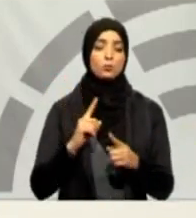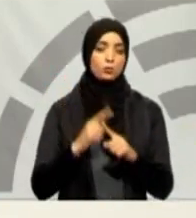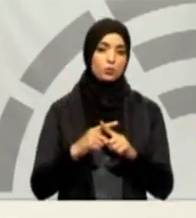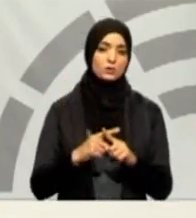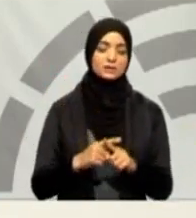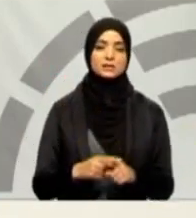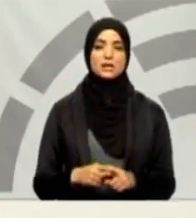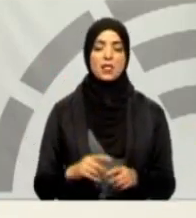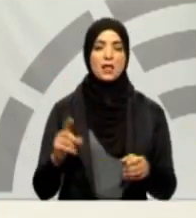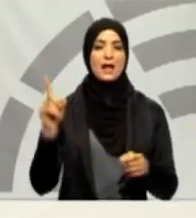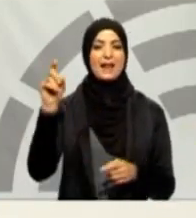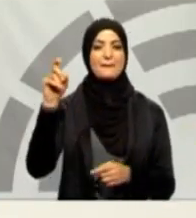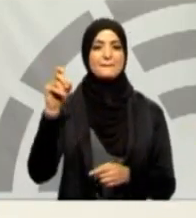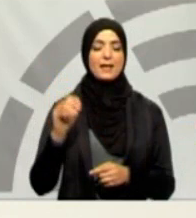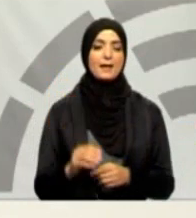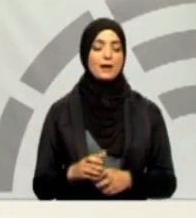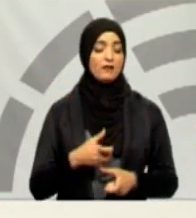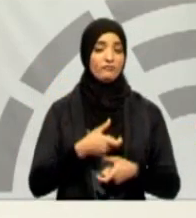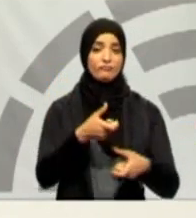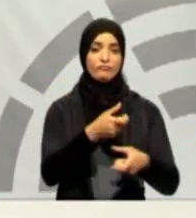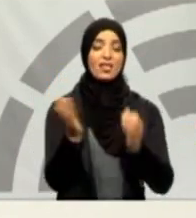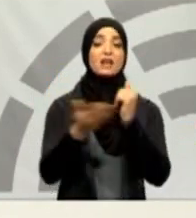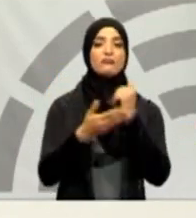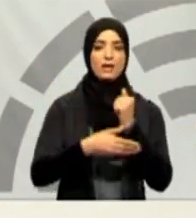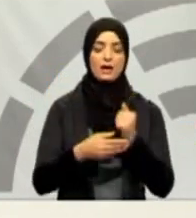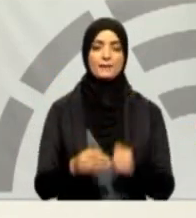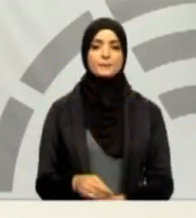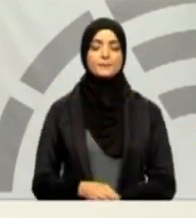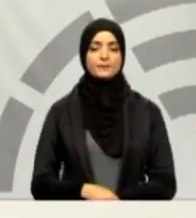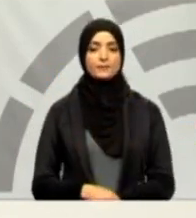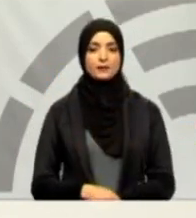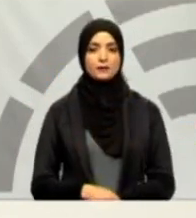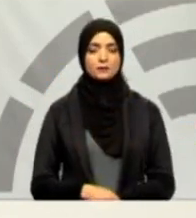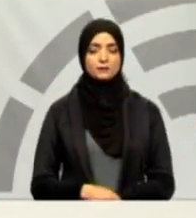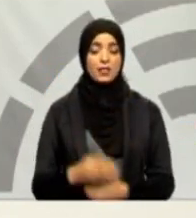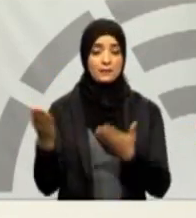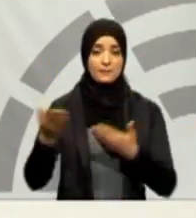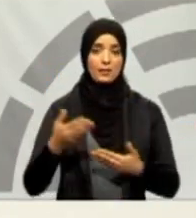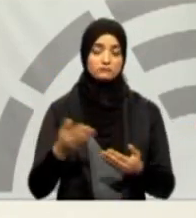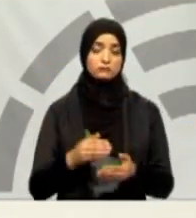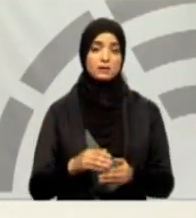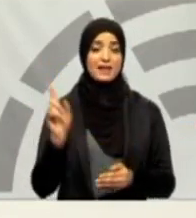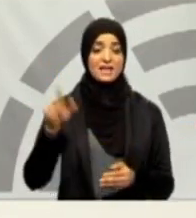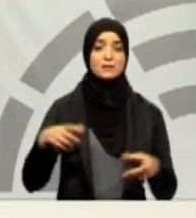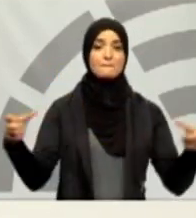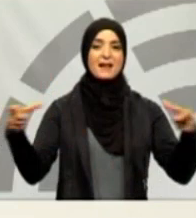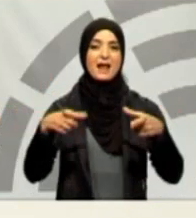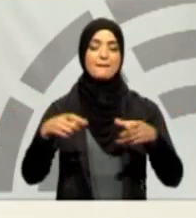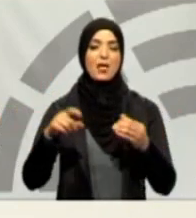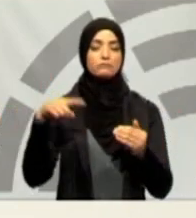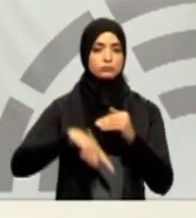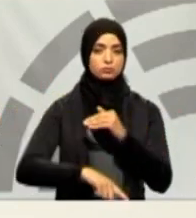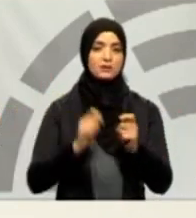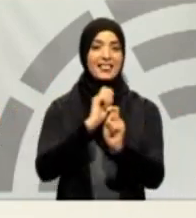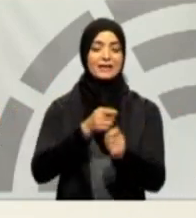جذريا للمياه الموجهه للنشاط الفلاحي على اثر ذلك ندعو الى تسهيل حفر الابار وانشاء